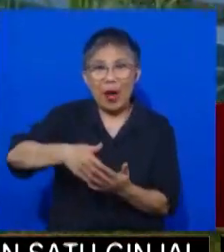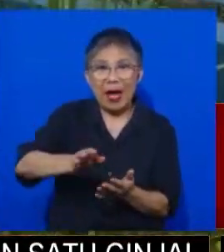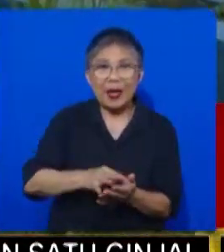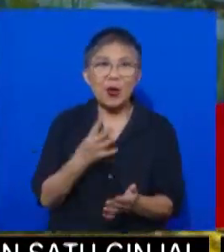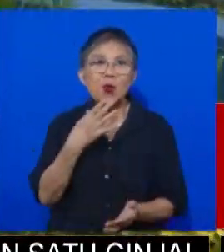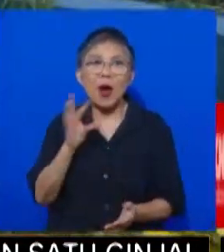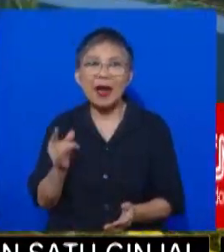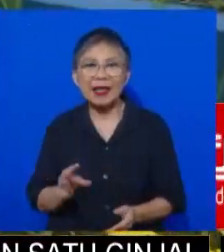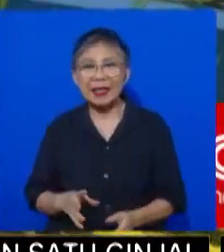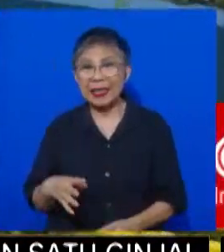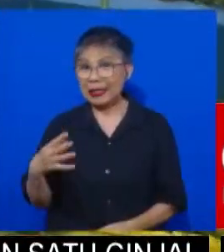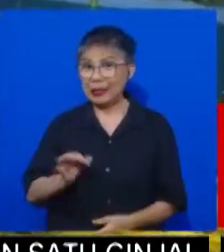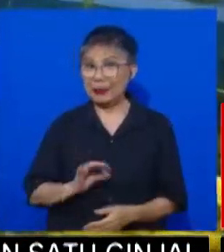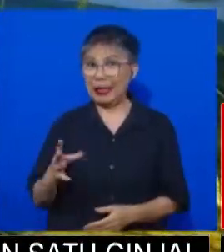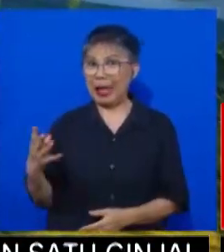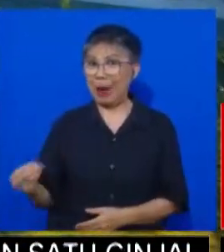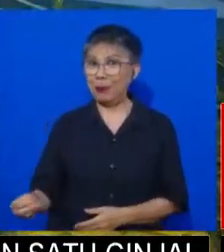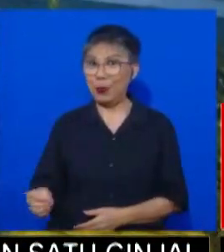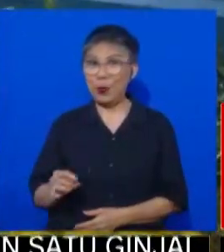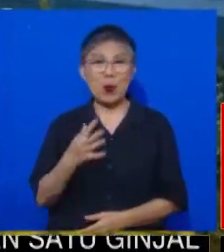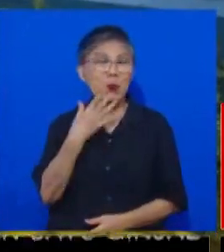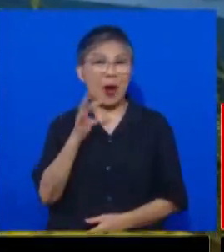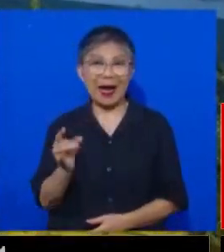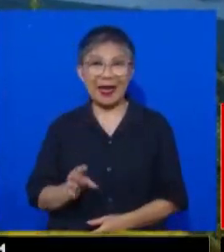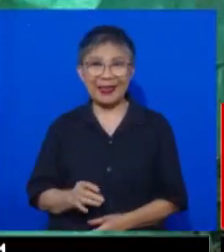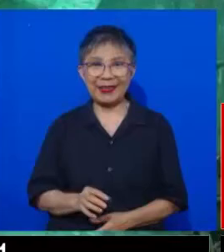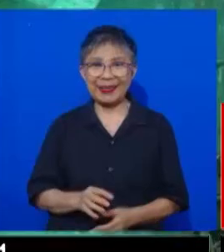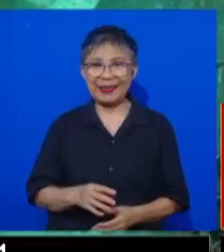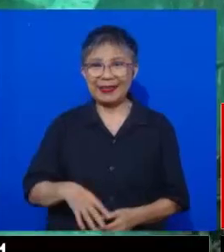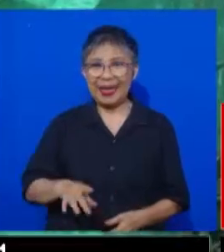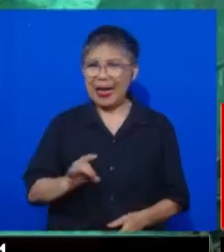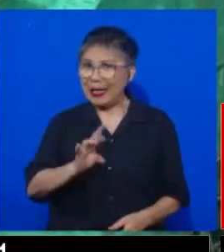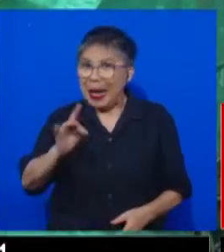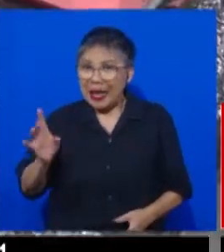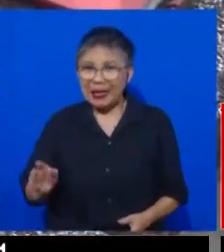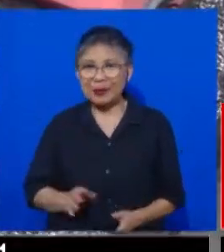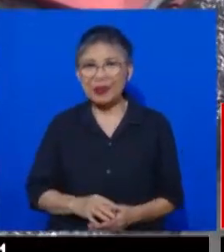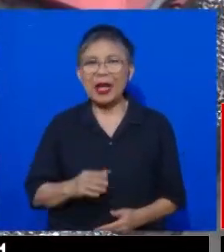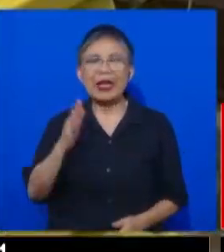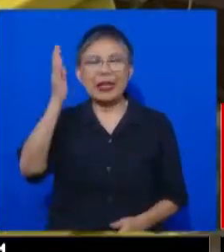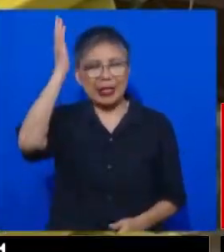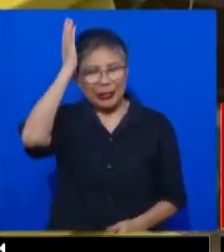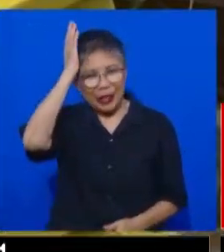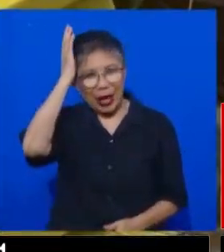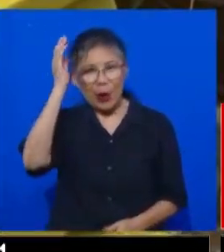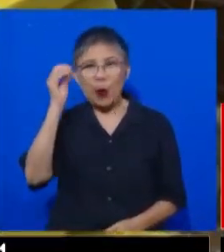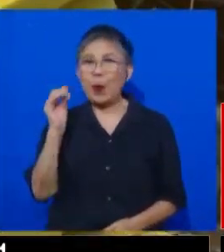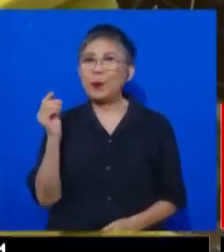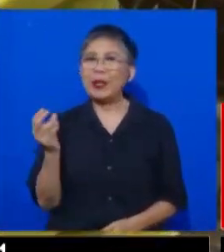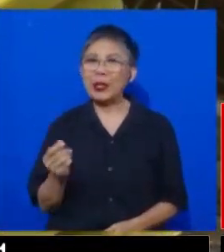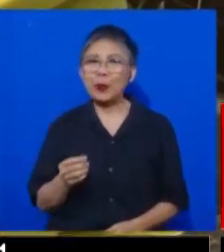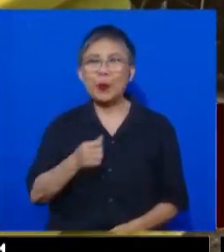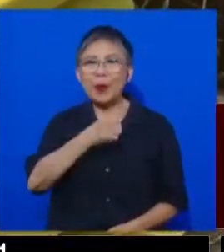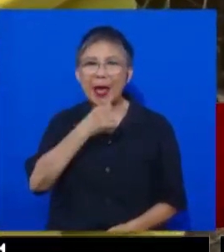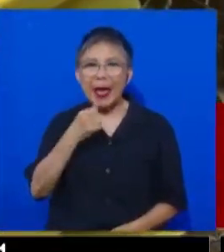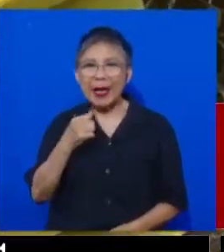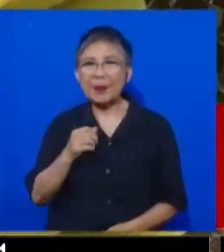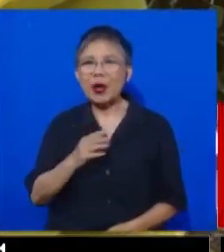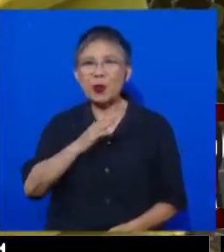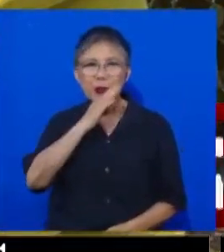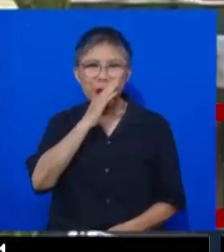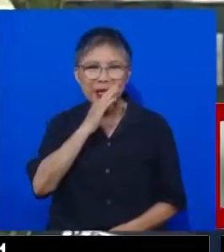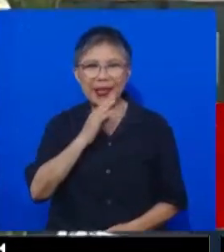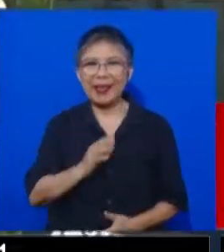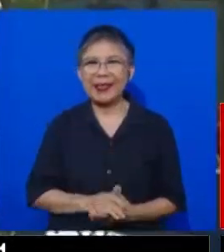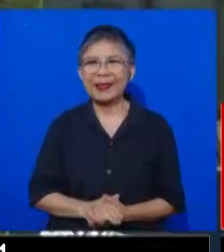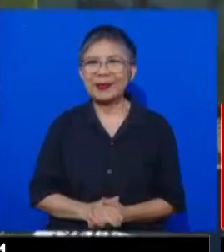Layaknya kampung wisata tematik, warna setiap nisan pun beragam, mulai hijau, biru, merah hingga kuning.